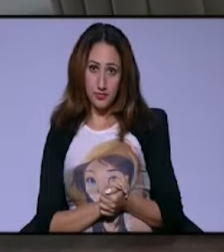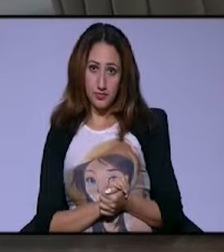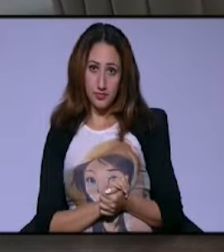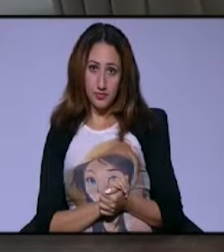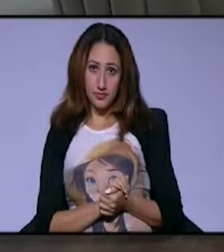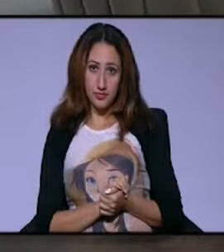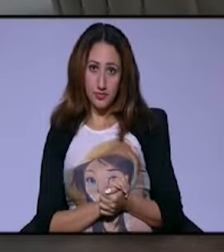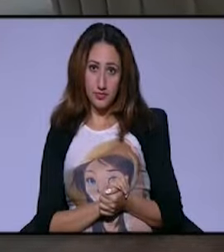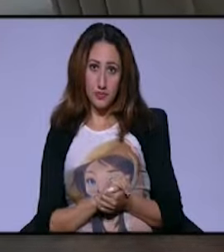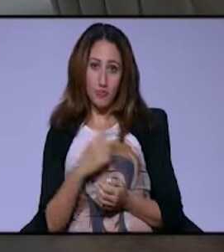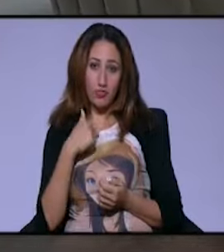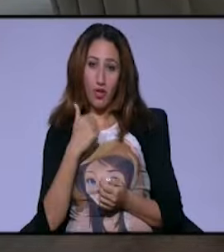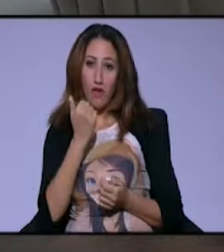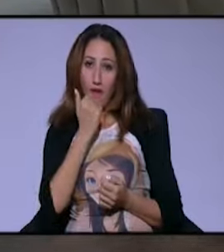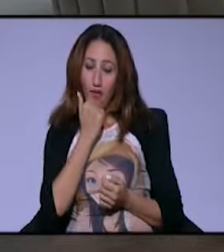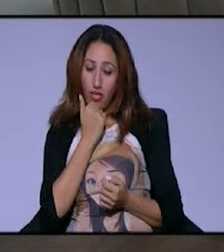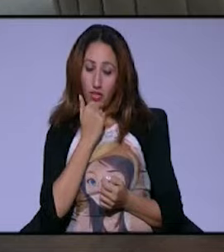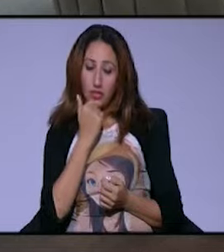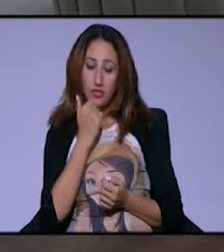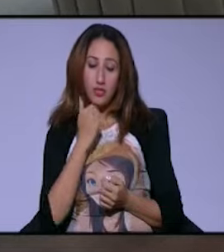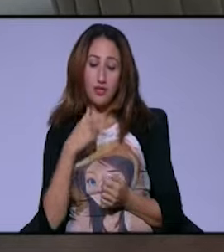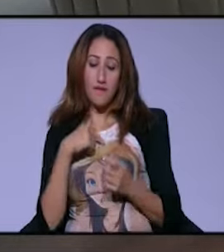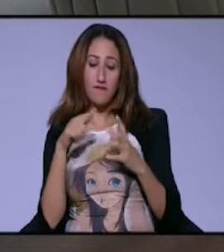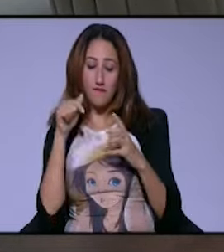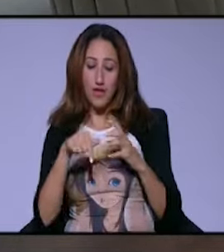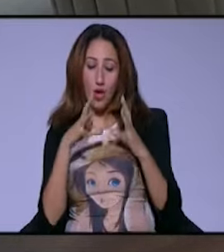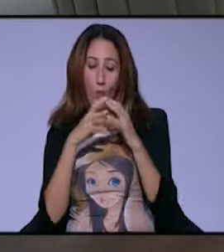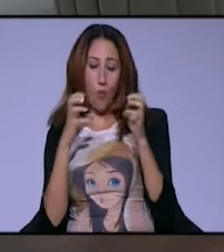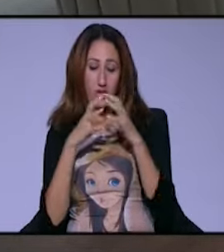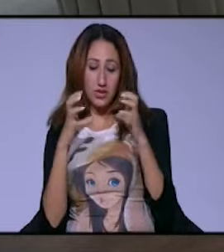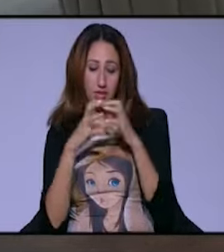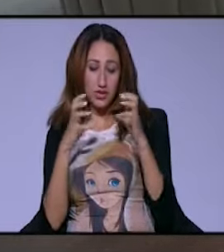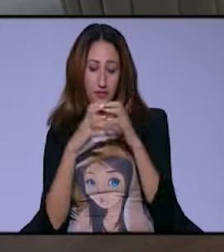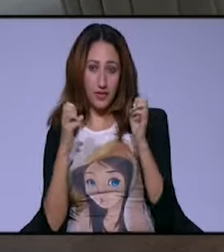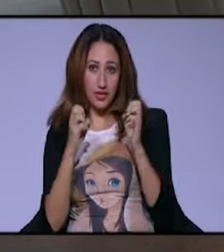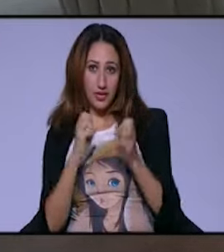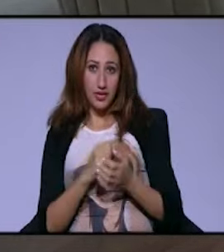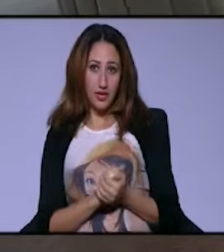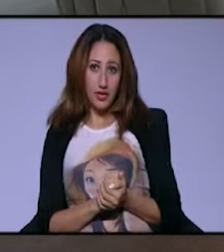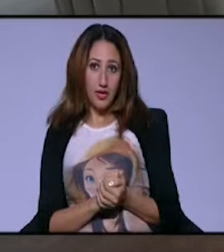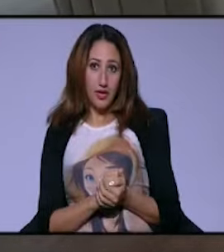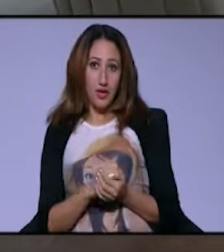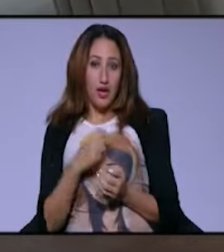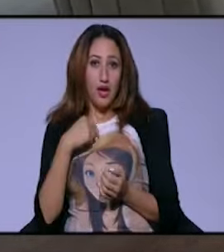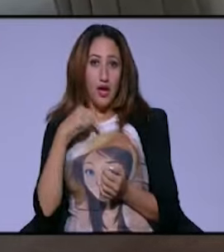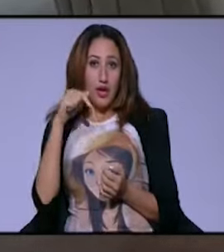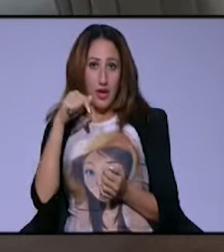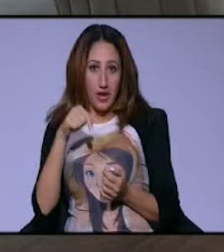الله إن قصرت في وصف فإن